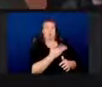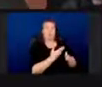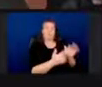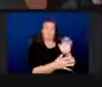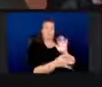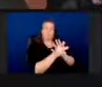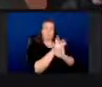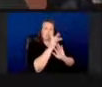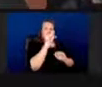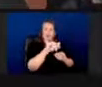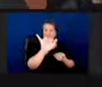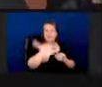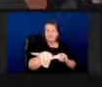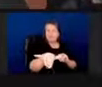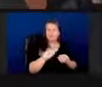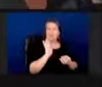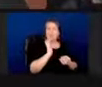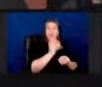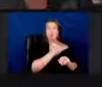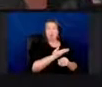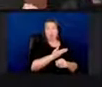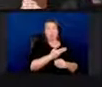أن